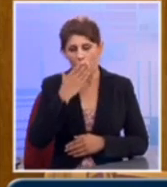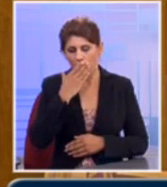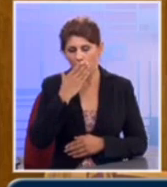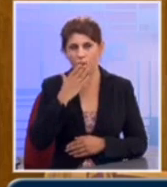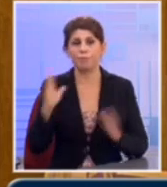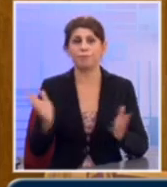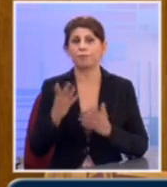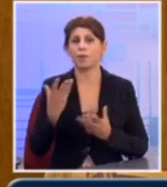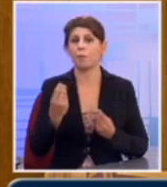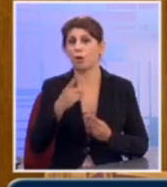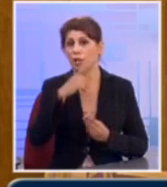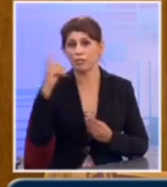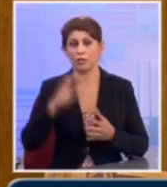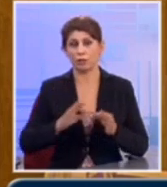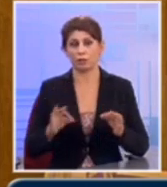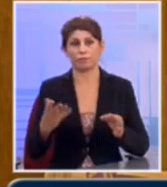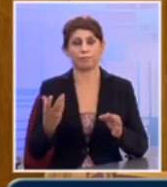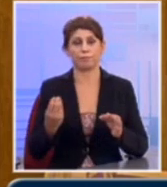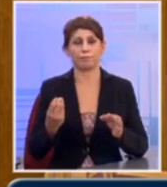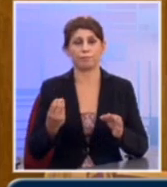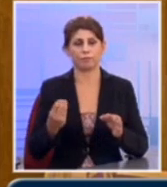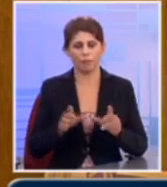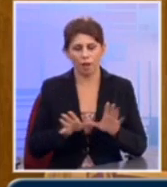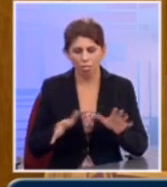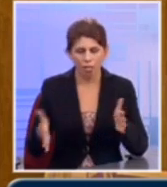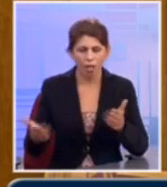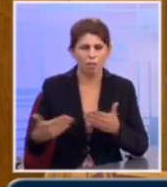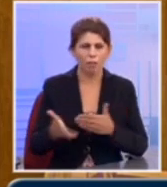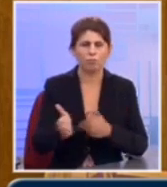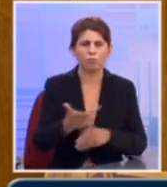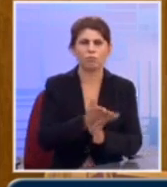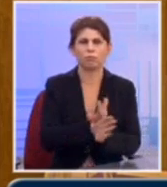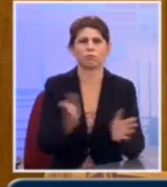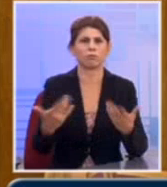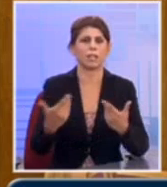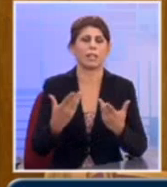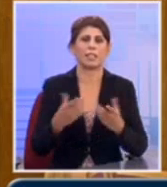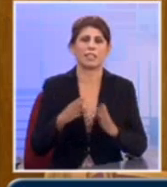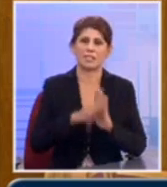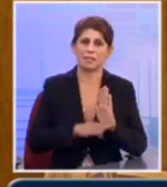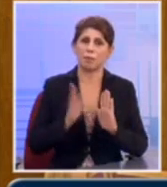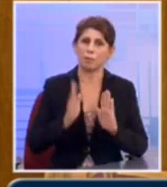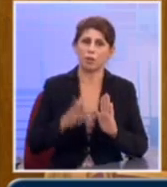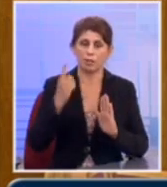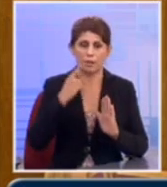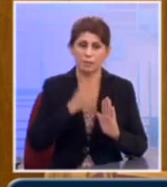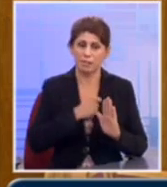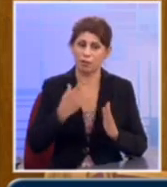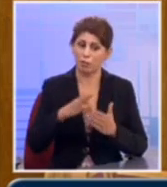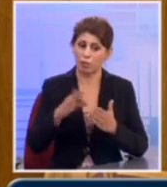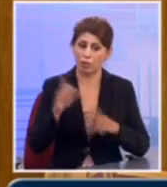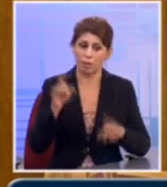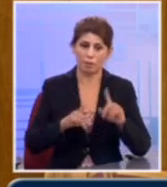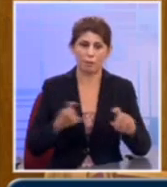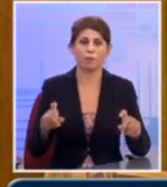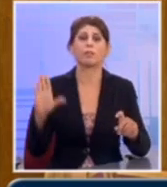είναι μία πολύ δύσκολη ιστορία γιατί είναι ένα πολυ δέδα πραγματικά σύστημα δηλαδή μπορείς να θεωρείς ότι διορθώνεις κάποια πράγματα